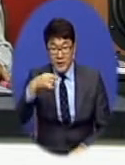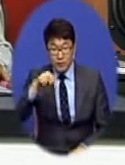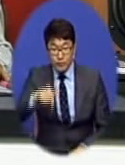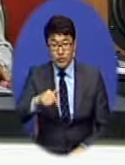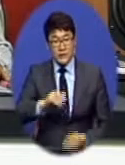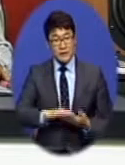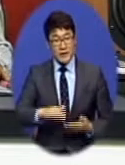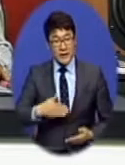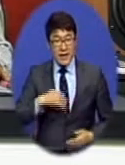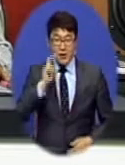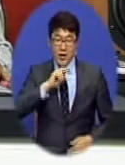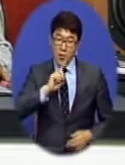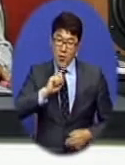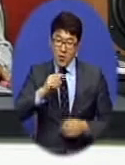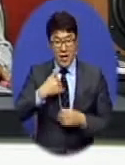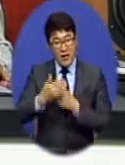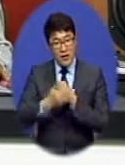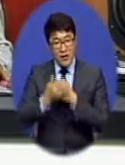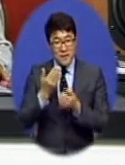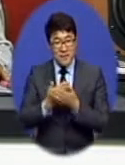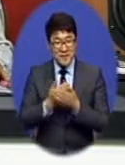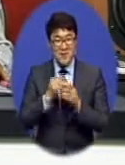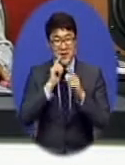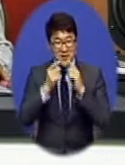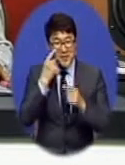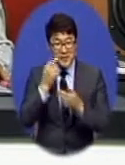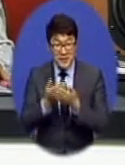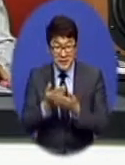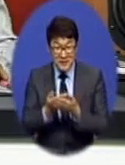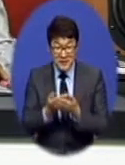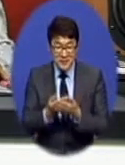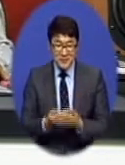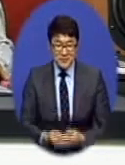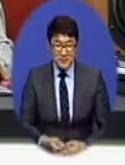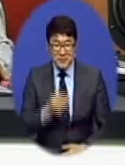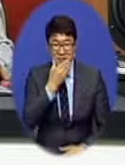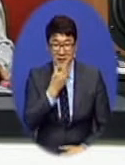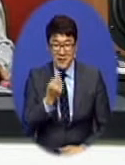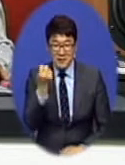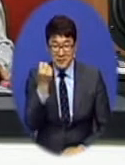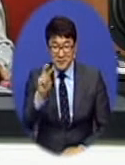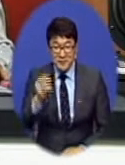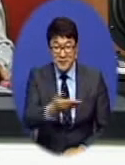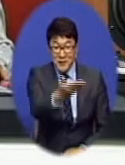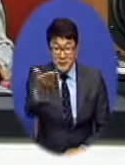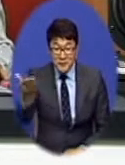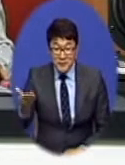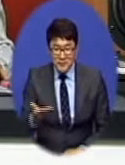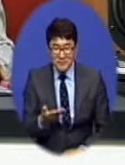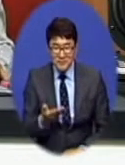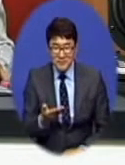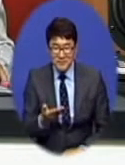임희숙입니다. 나는 이렇게 네. 이렇게 노래할 거니까 저 좀 뽑아주세요. 한마디 하고 노래 드릴게요. 네, 복지 TV 시청자